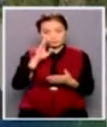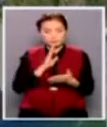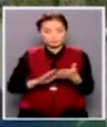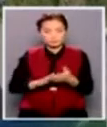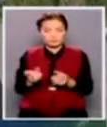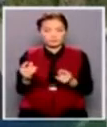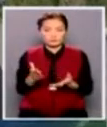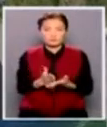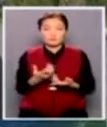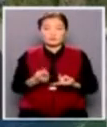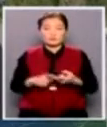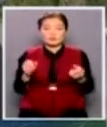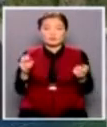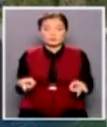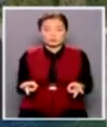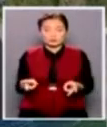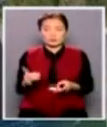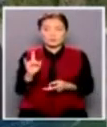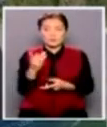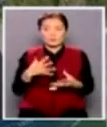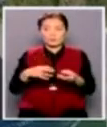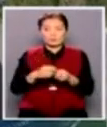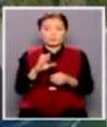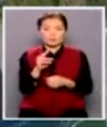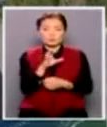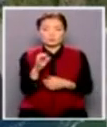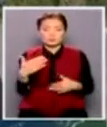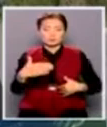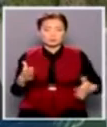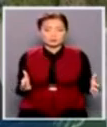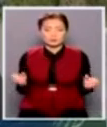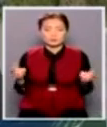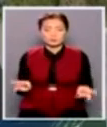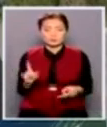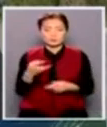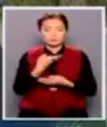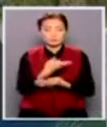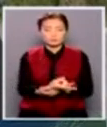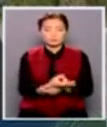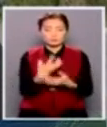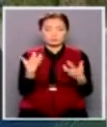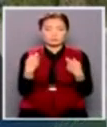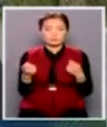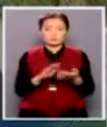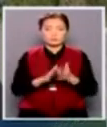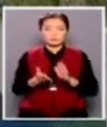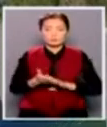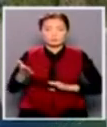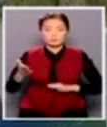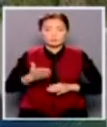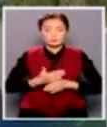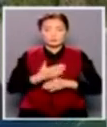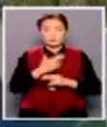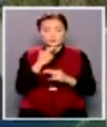орын алуда. Соған орай арнайы перзентханаларда бэби-бокс, яғни сәби қорапшаларын орнату Атырау облыстық денсаулық сақтау